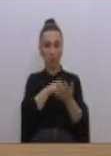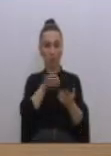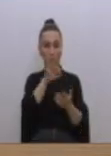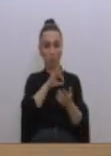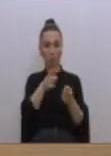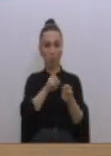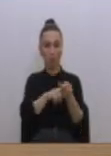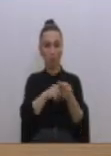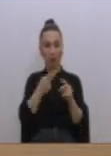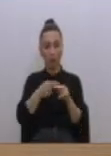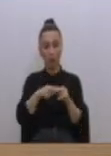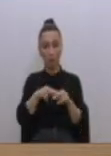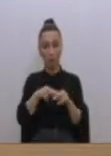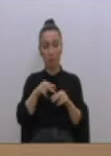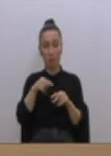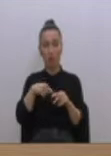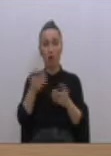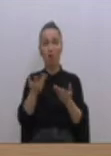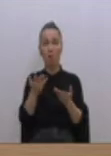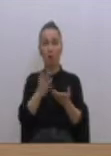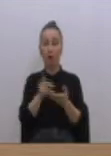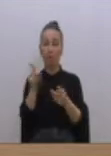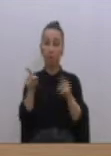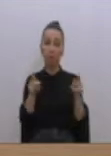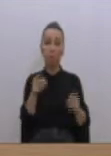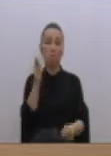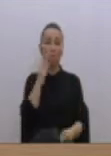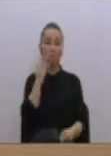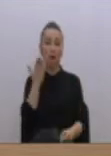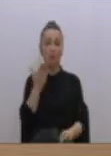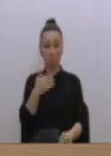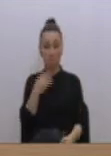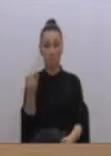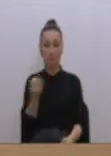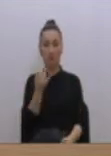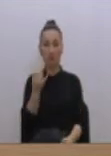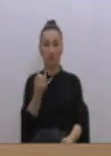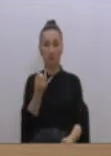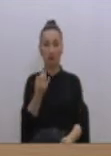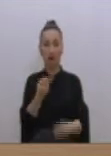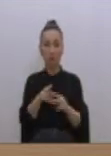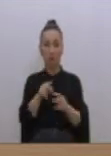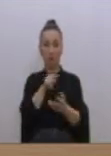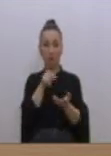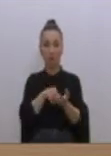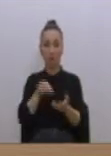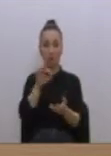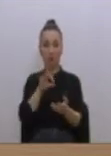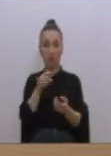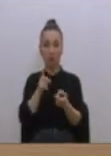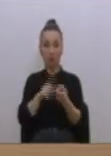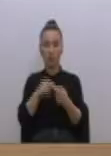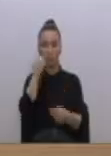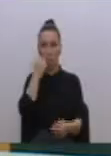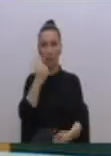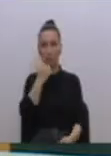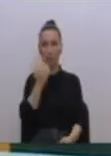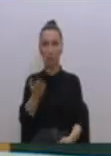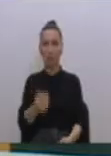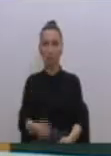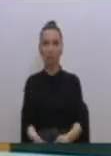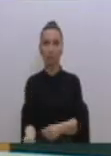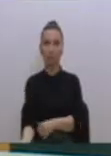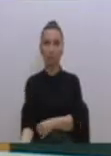დაკავშირებით. ამიტომ რომელი ხართ მართალი, ეს მაინტერესებს ამ საკითხთან დაკავშირებით. მადლობა.